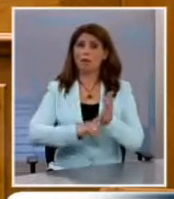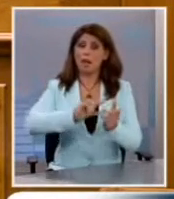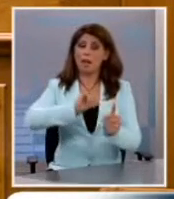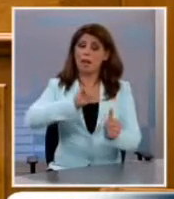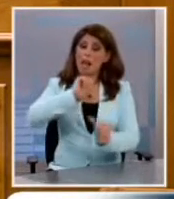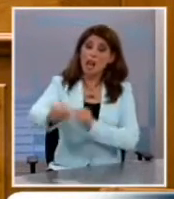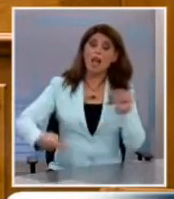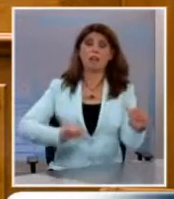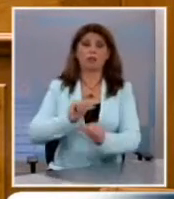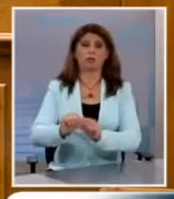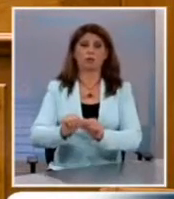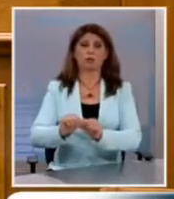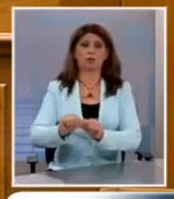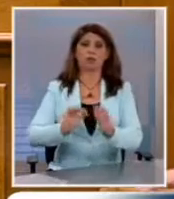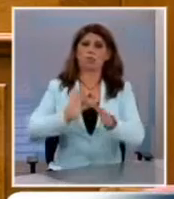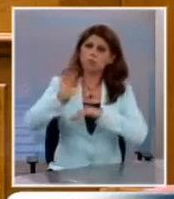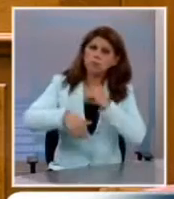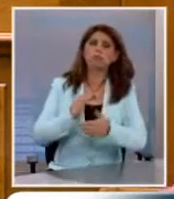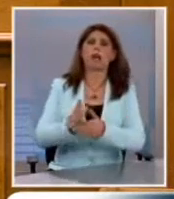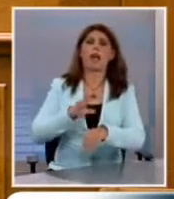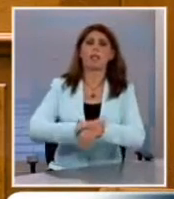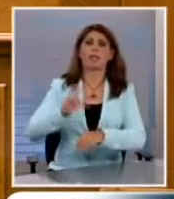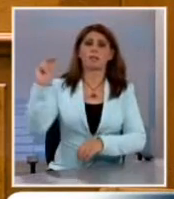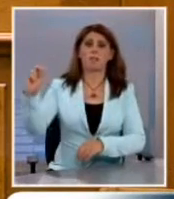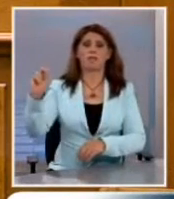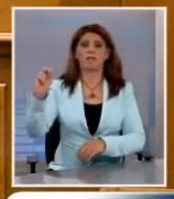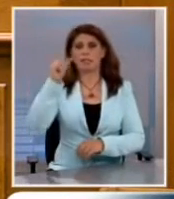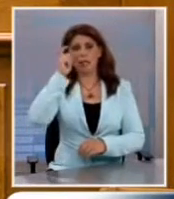να ανατρέψουμε τις δεσμεύσεις της κυβέρνησης Σαμαρά Βενιζέλου.